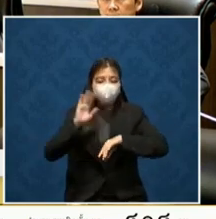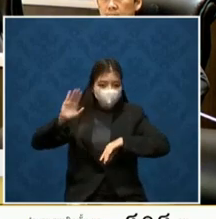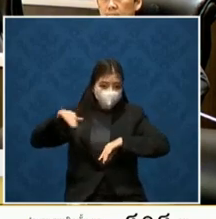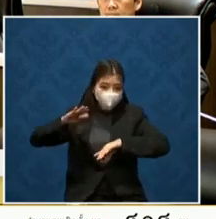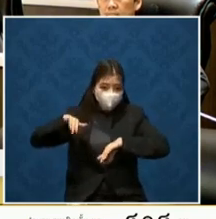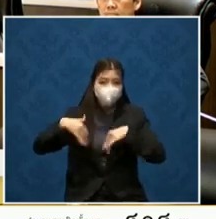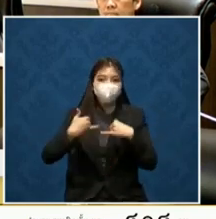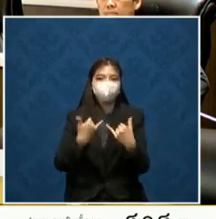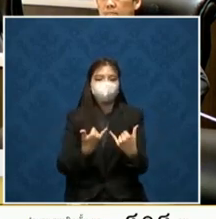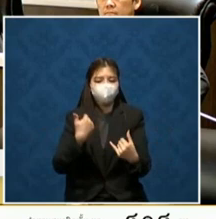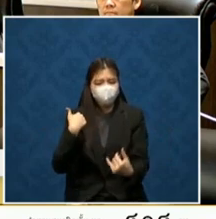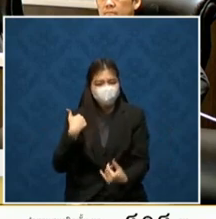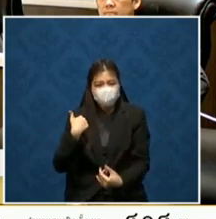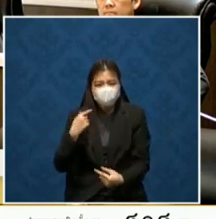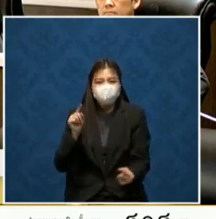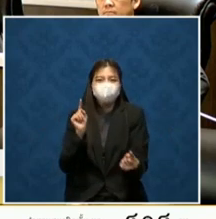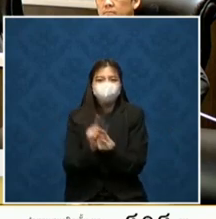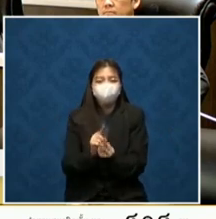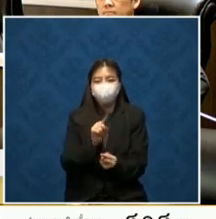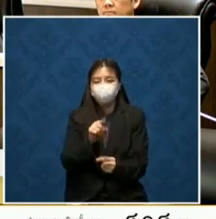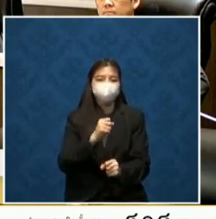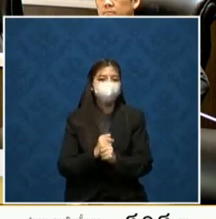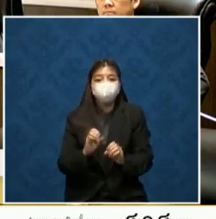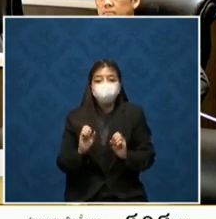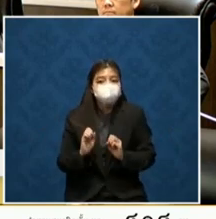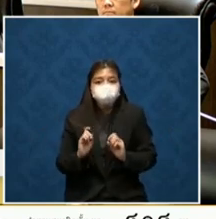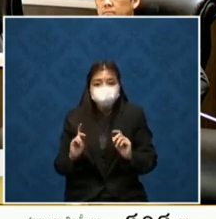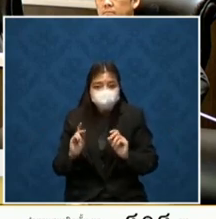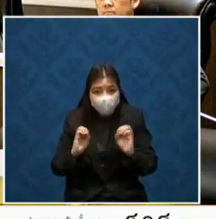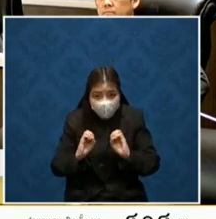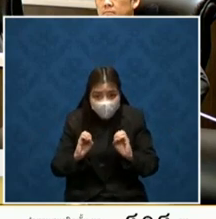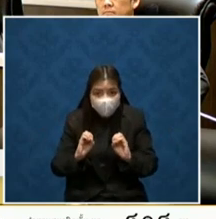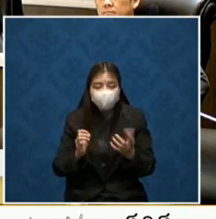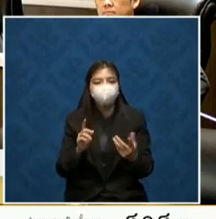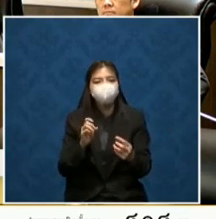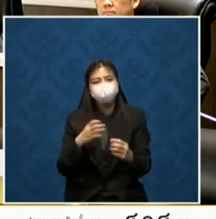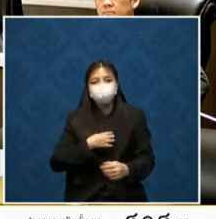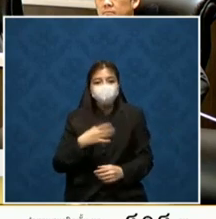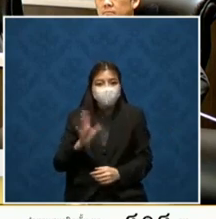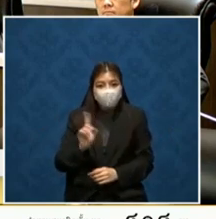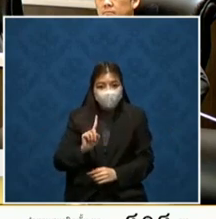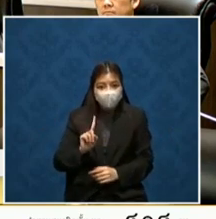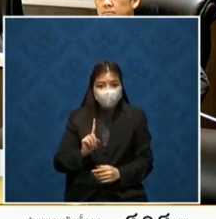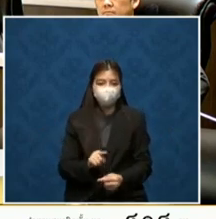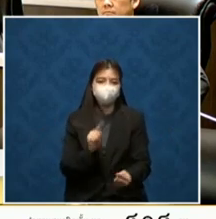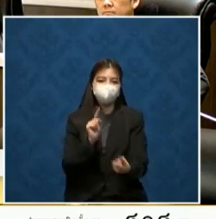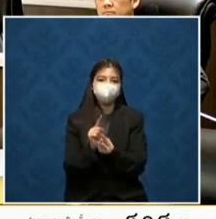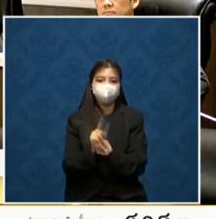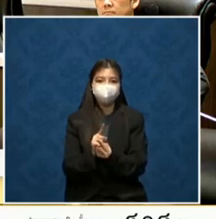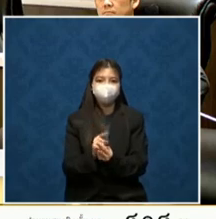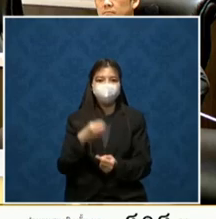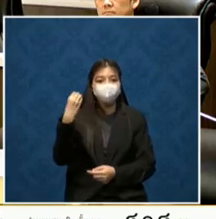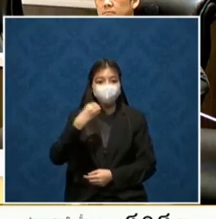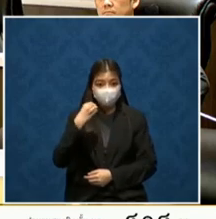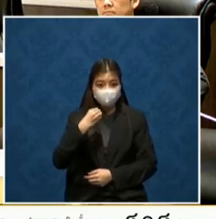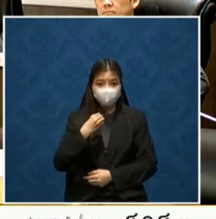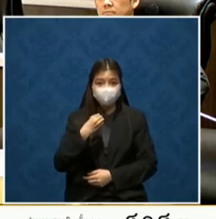มีเรื่องหนึ่งที่ท่านไม่กล้าทำหรือไม่อยากจะทำและสิ่งที่ผมอยาก